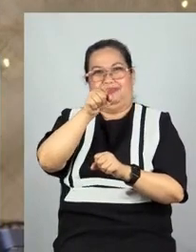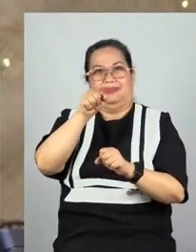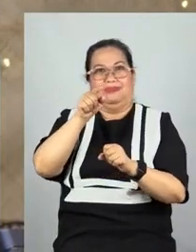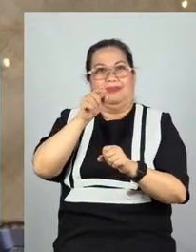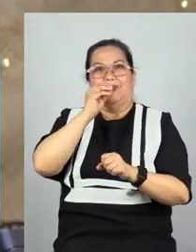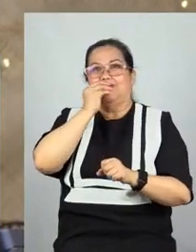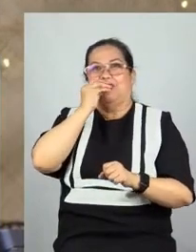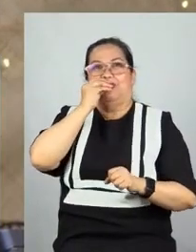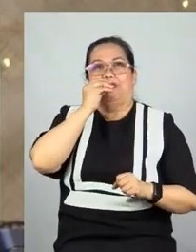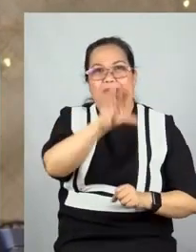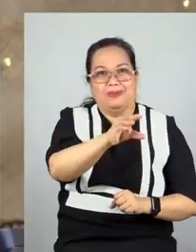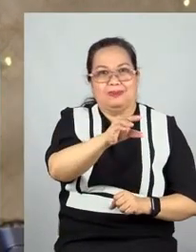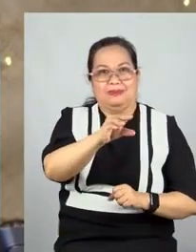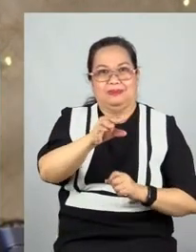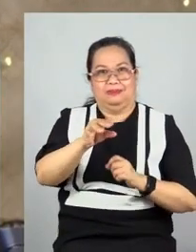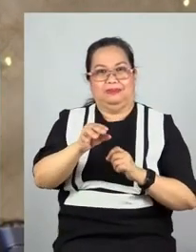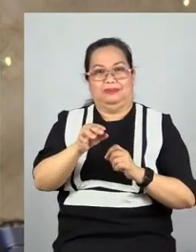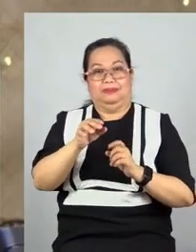duraan siya,